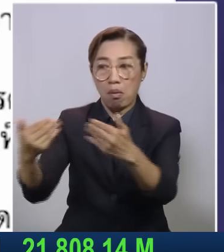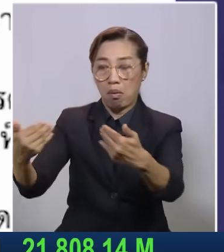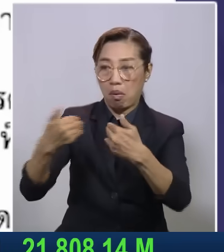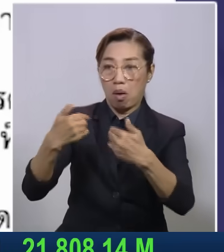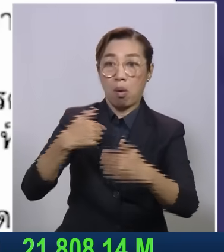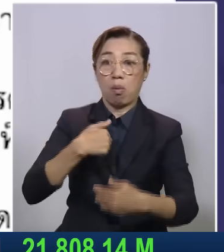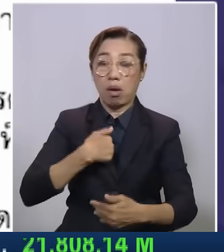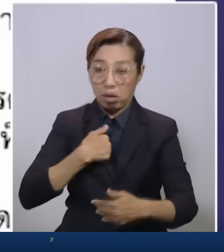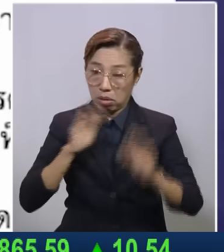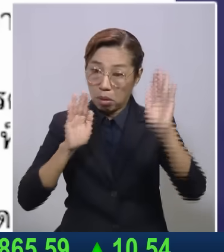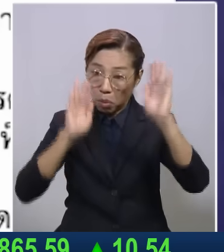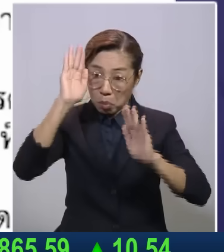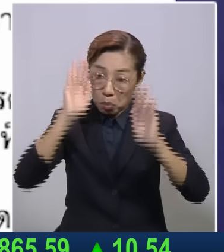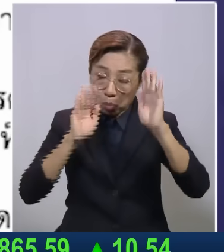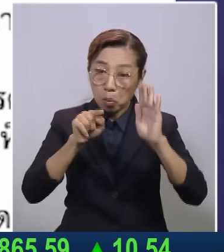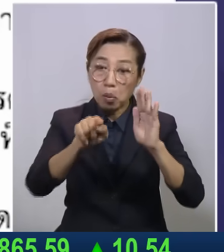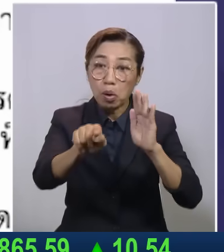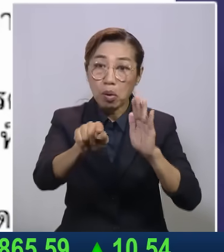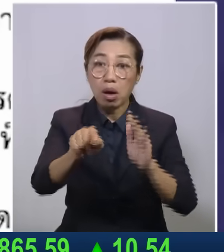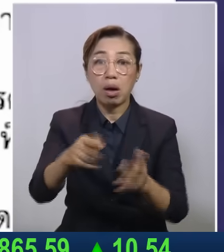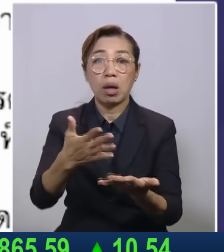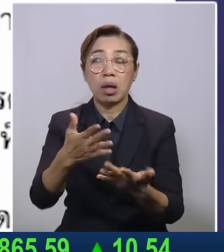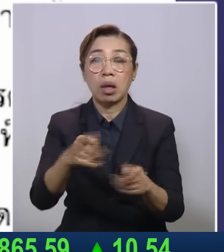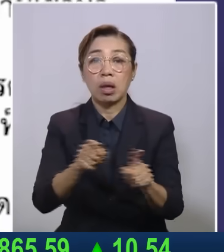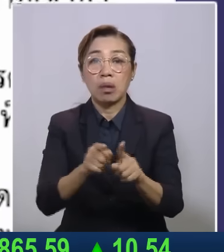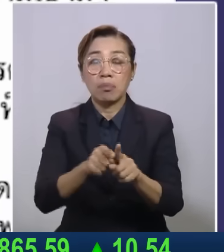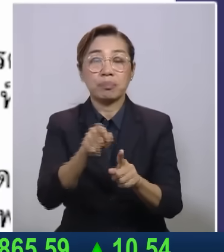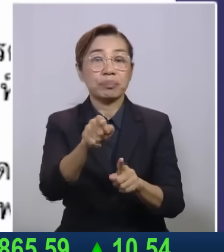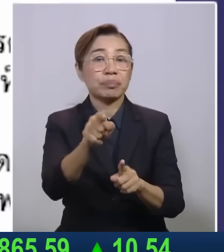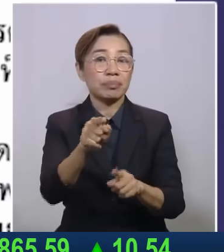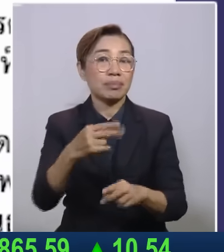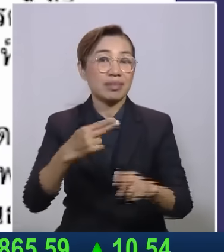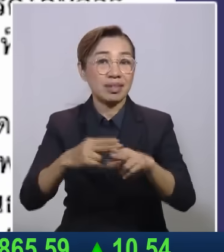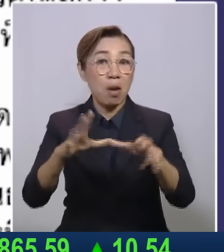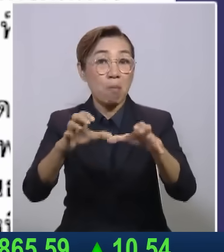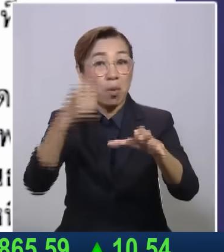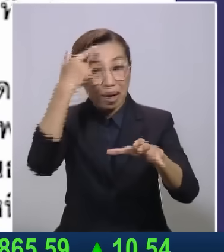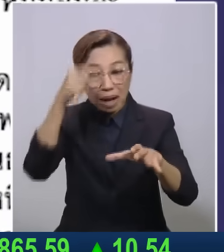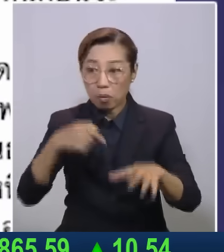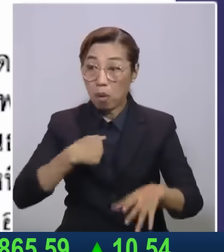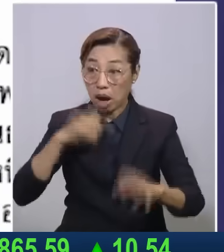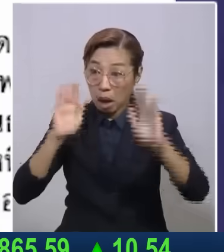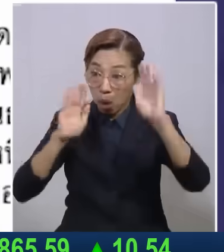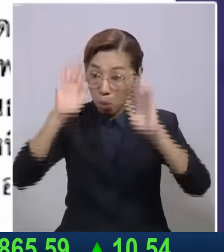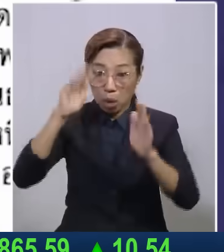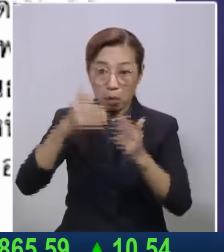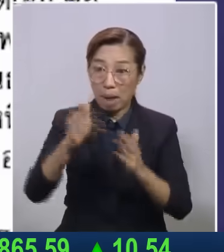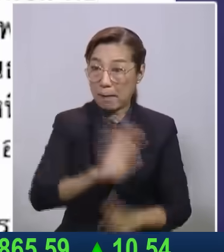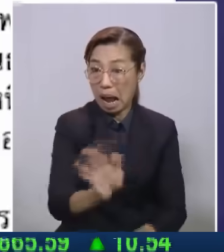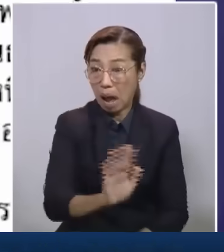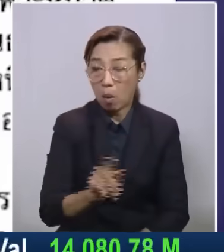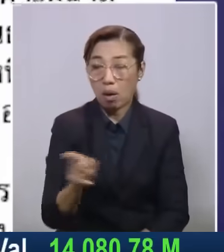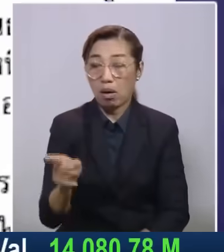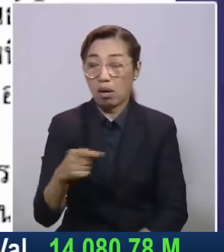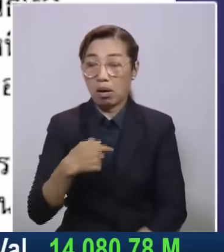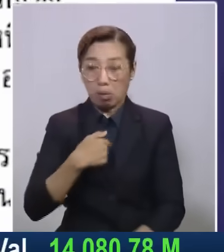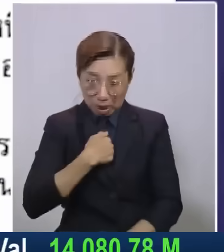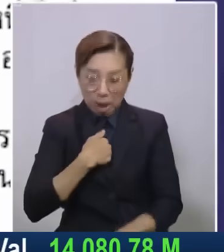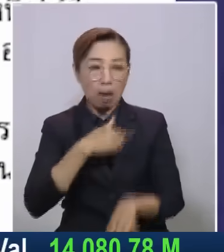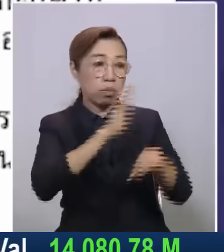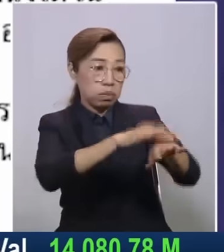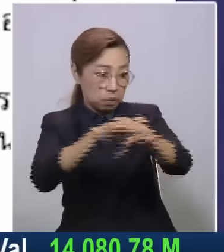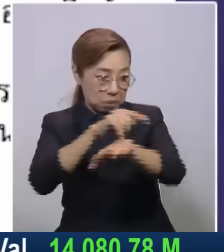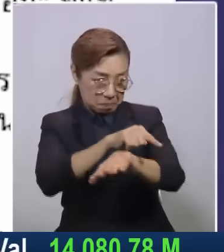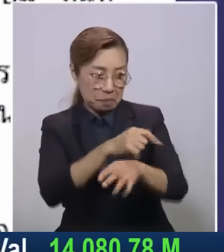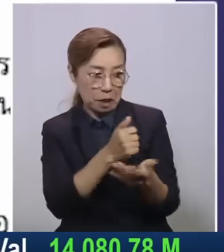ที่ลงมติไม่เห็นชอบกับการขับนายชยามพวาแล้วก็ยังกล่าวหาว่าไอติมเนี่ยรวบรวมเสียงให้คนโหวตไม่